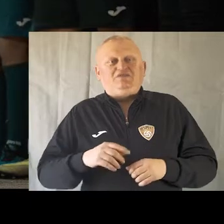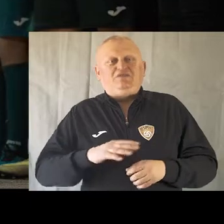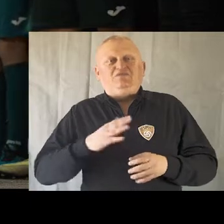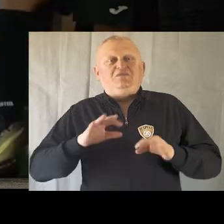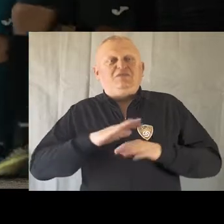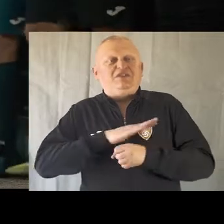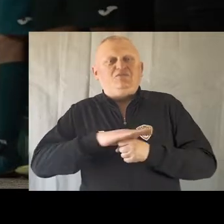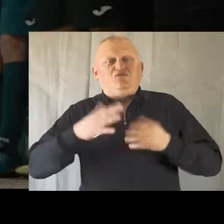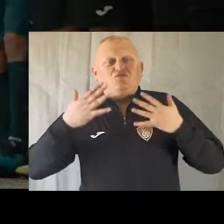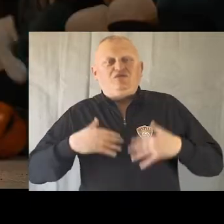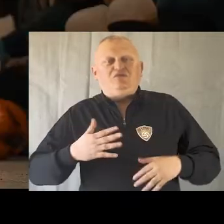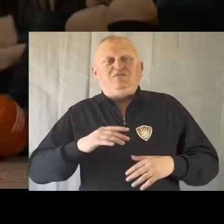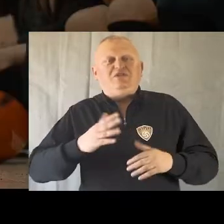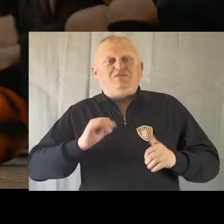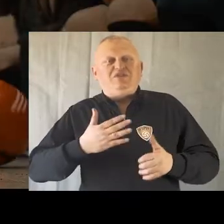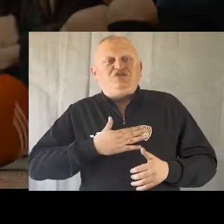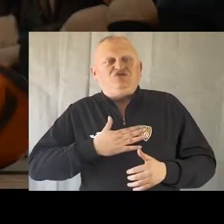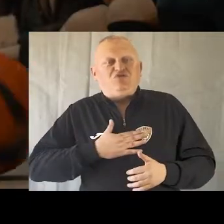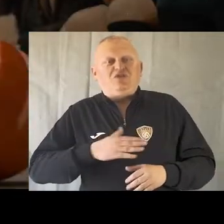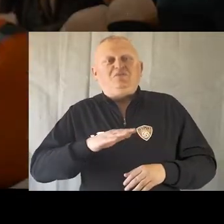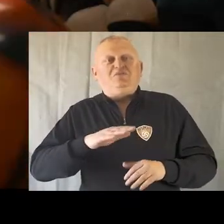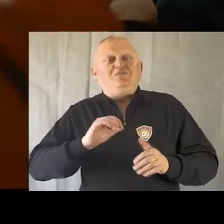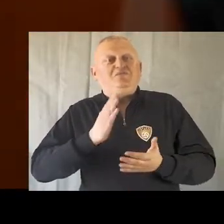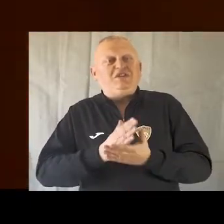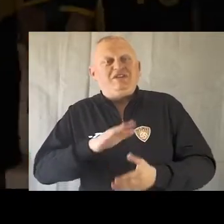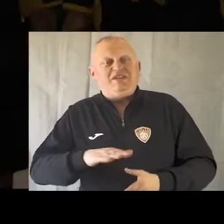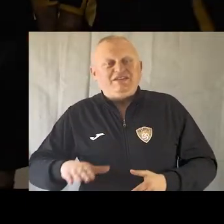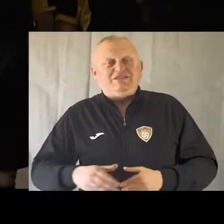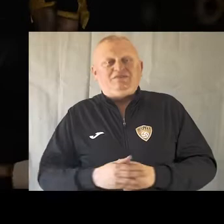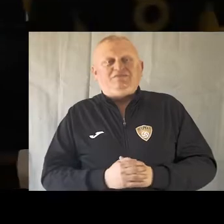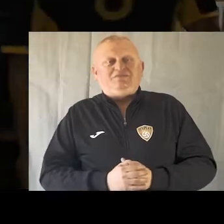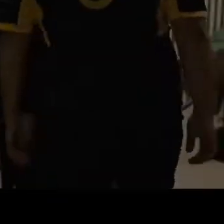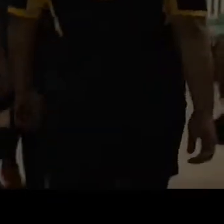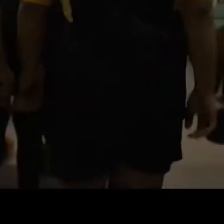biti ispunjeni, biti svoji, biti djeca.